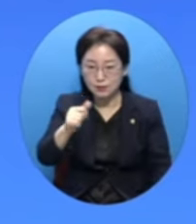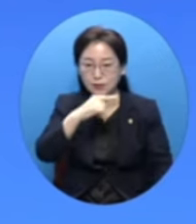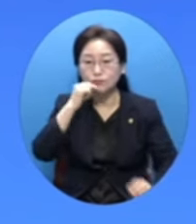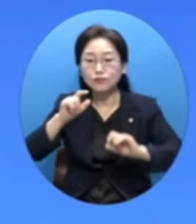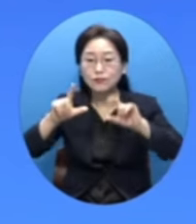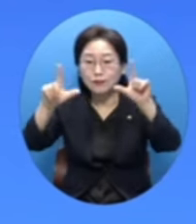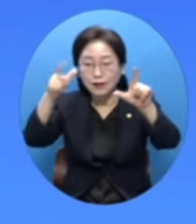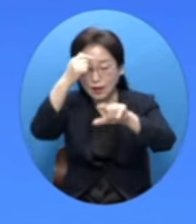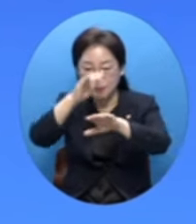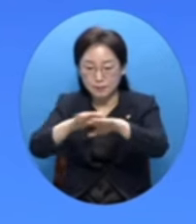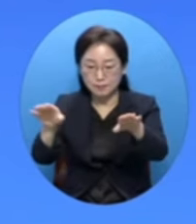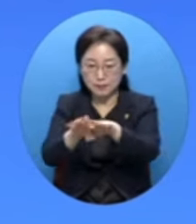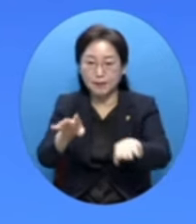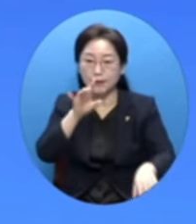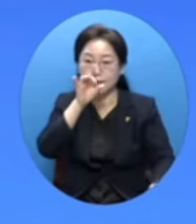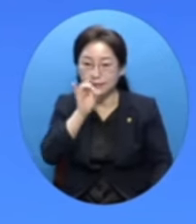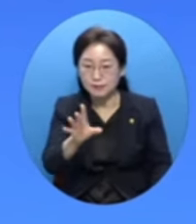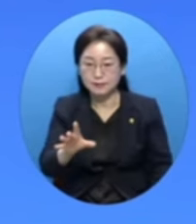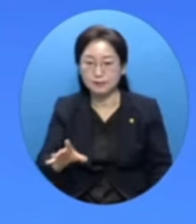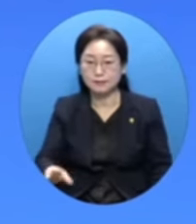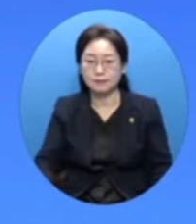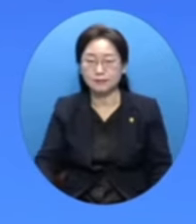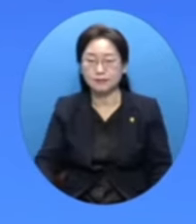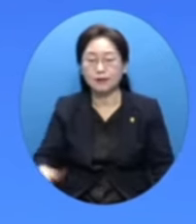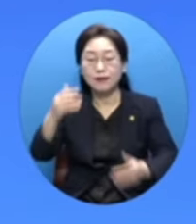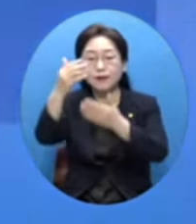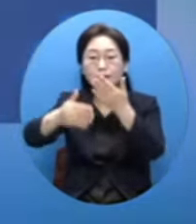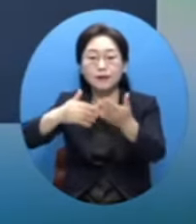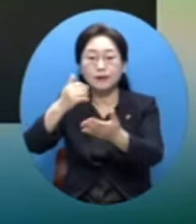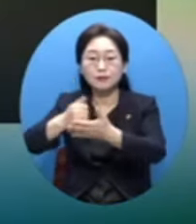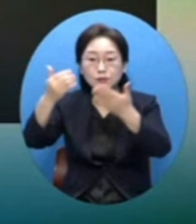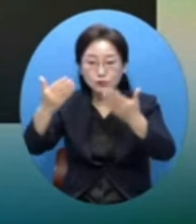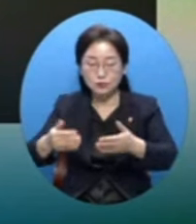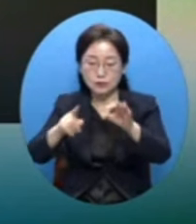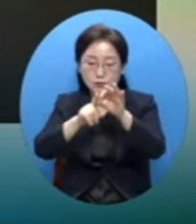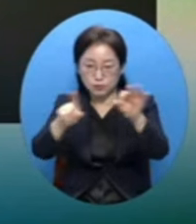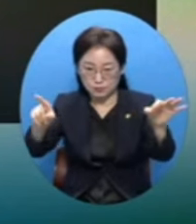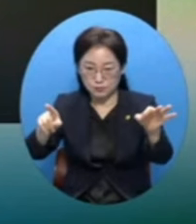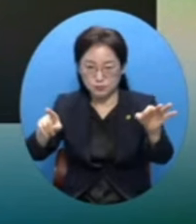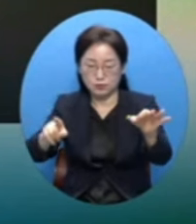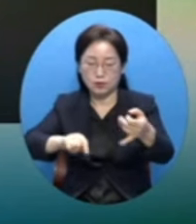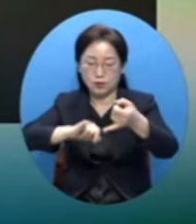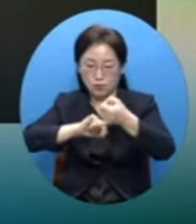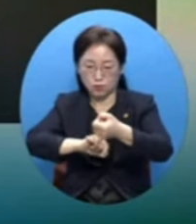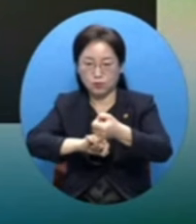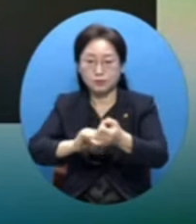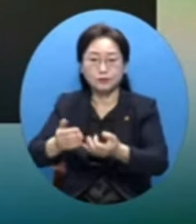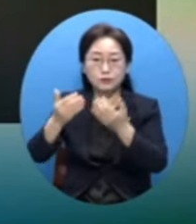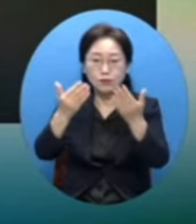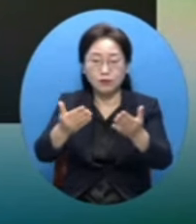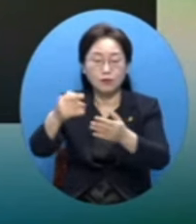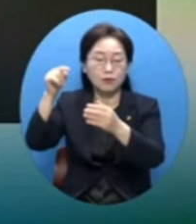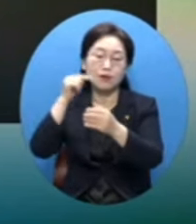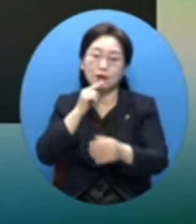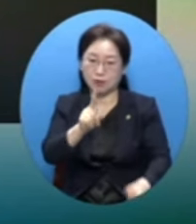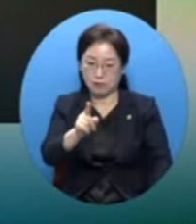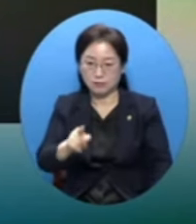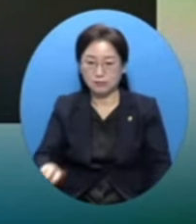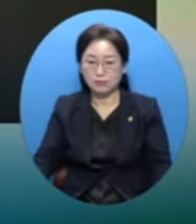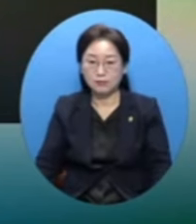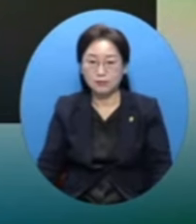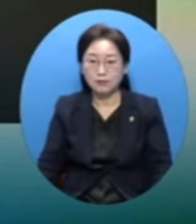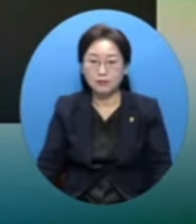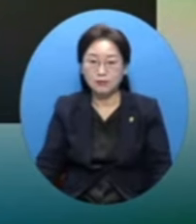주일날 예배 빠지면 안 된다. 하나님이 주신 수입의 십일조는 반드시 하나님께 드려야 된다. 우리 할아버님 어릴 때부터